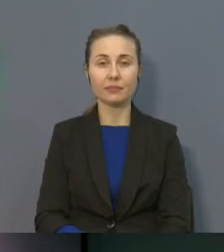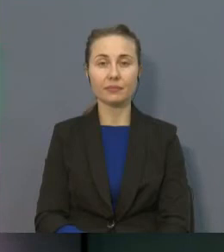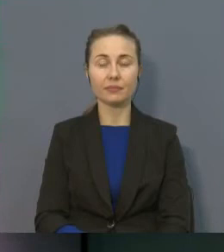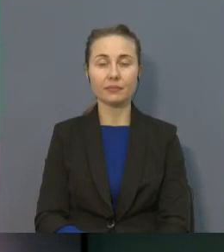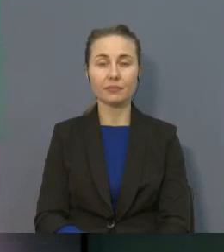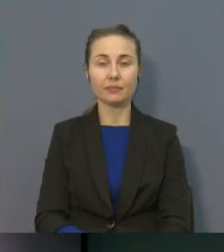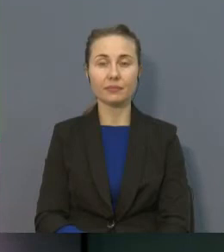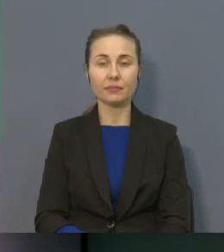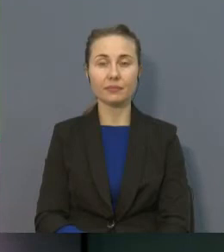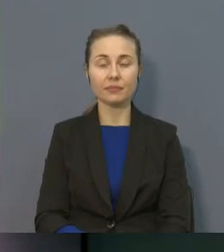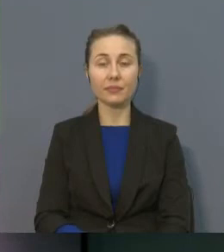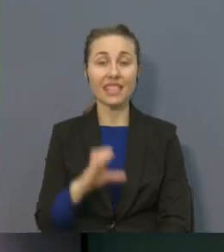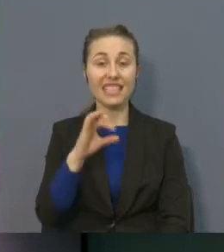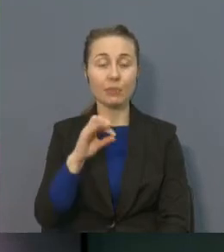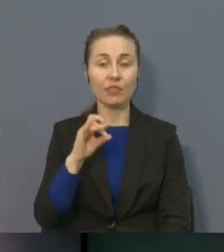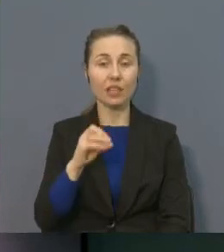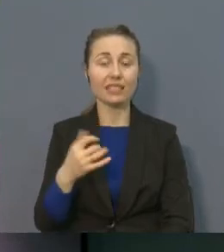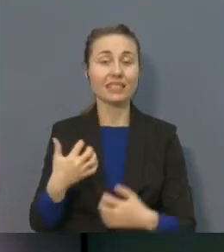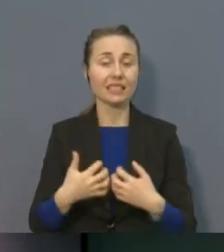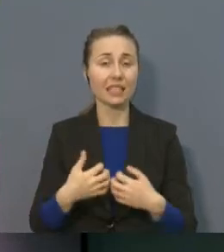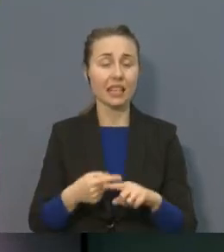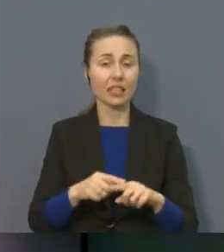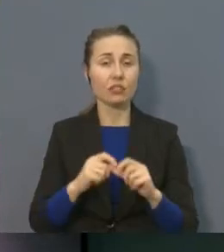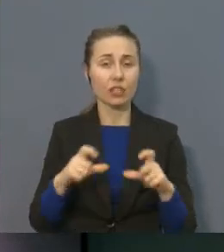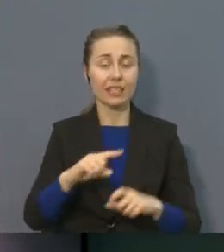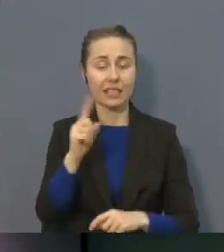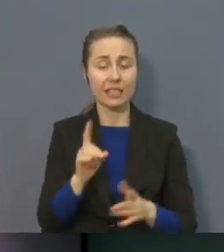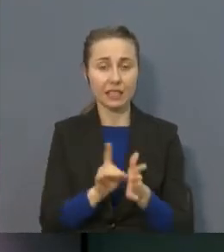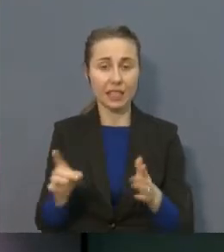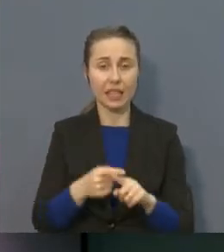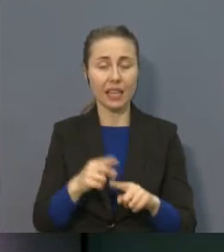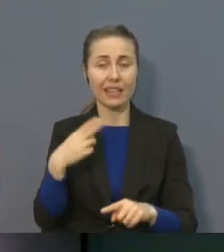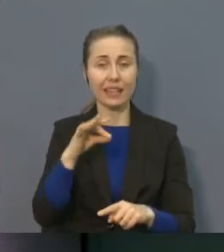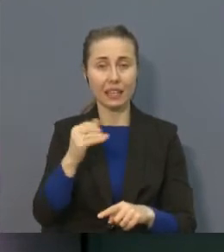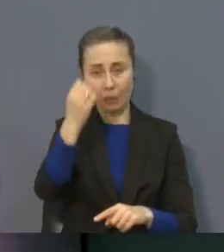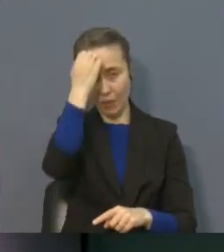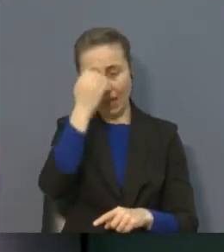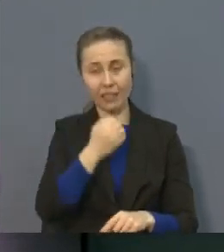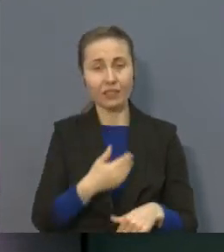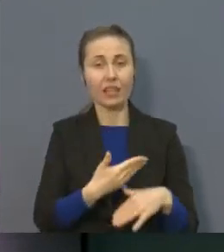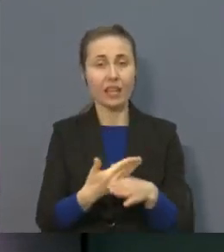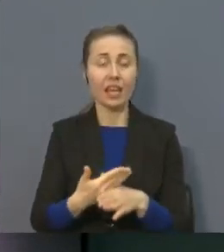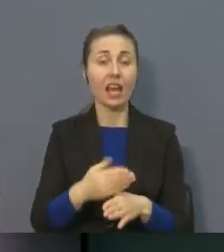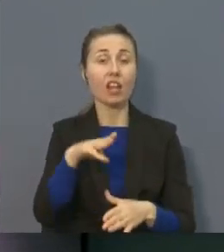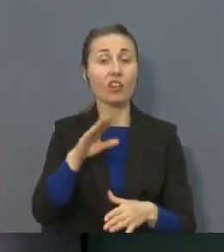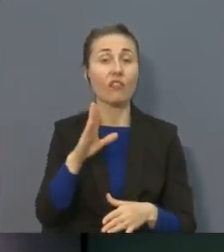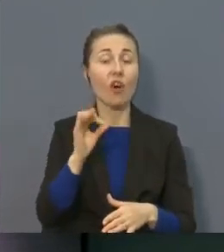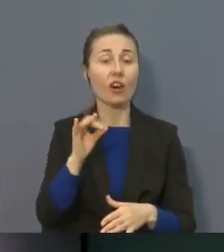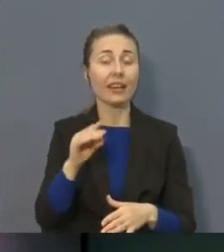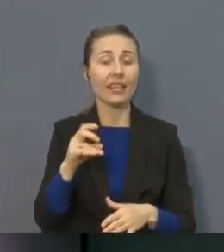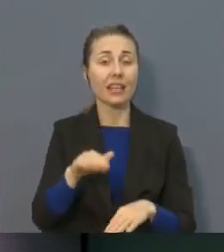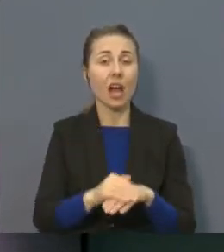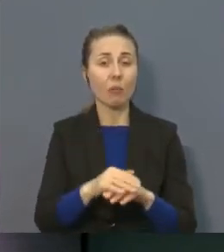Зеренді ауданындағы Симферополь орта мектебінде жақсылық жаса қайырымдылық 10 күндік өтті. Шараны ұйымдастыруға меценант Айсұлу Сәбетова мұрындық